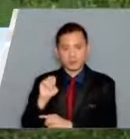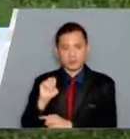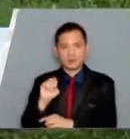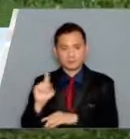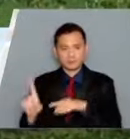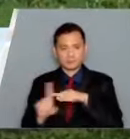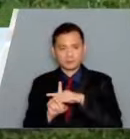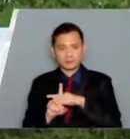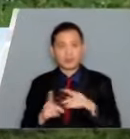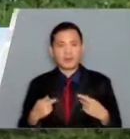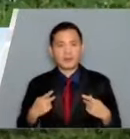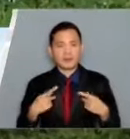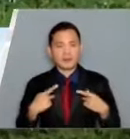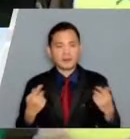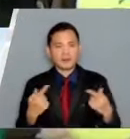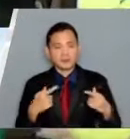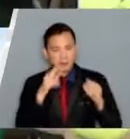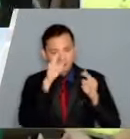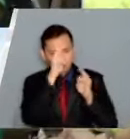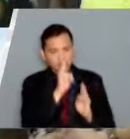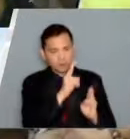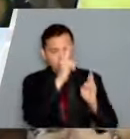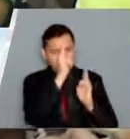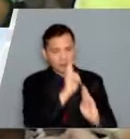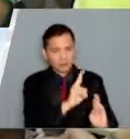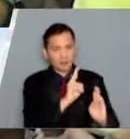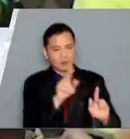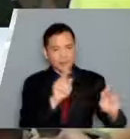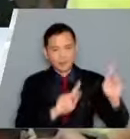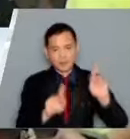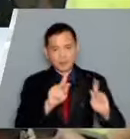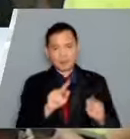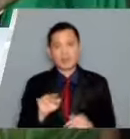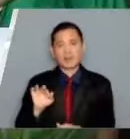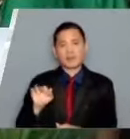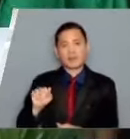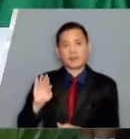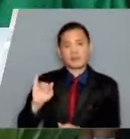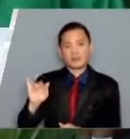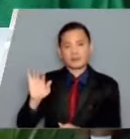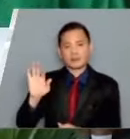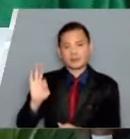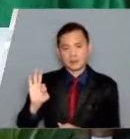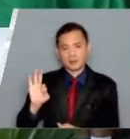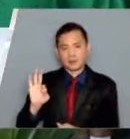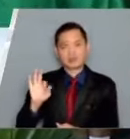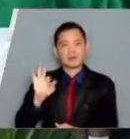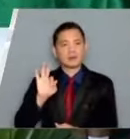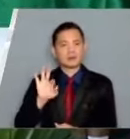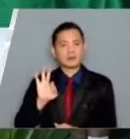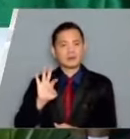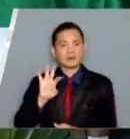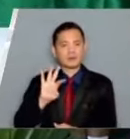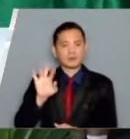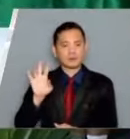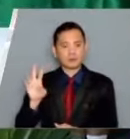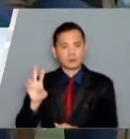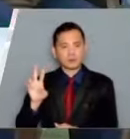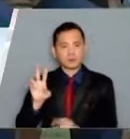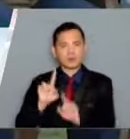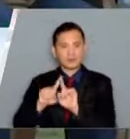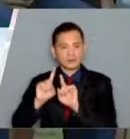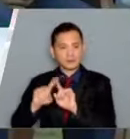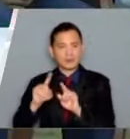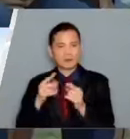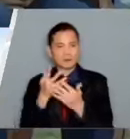of the Veterans April 9 1942 araw na nagsimula ang paglipat sa 75,000 prisoners of War guilas at mga